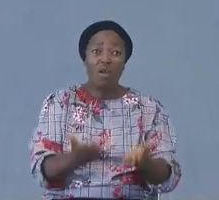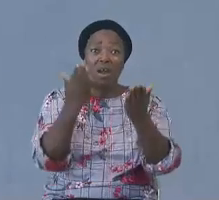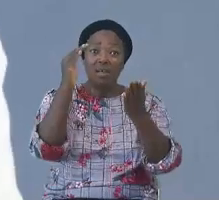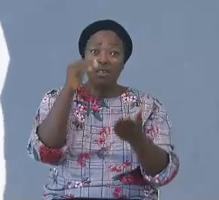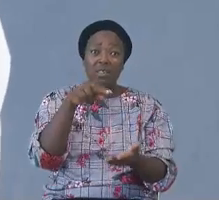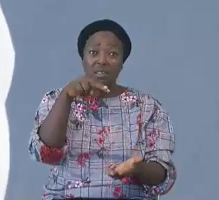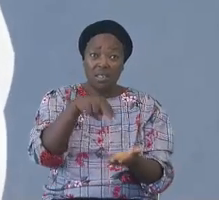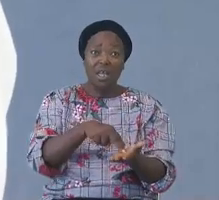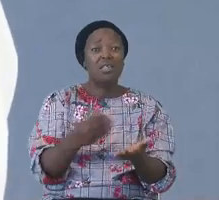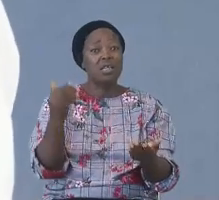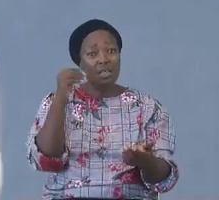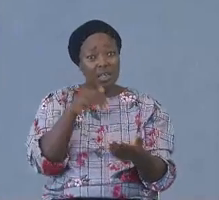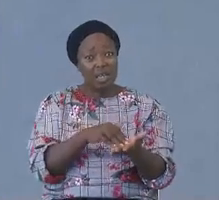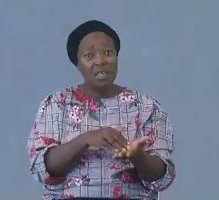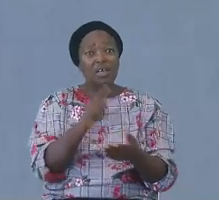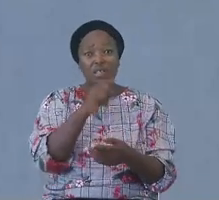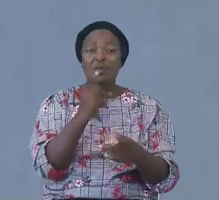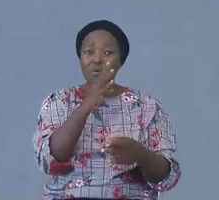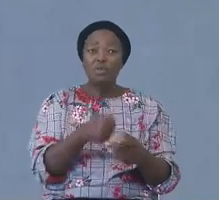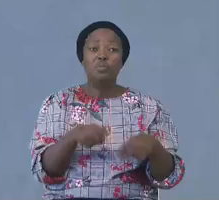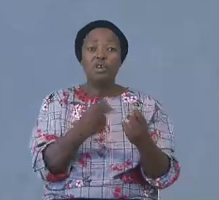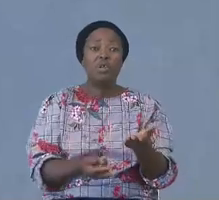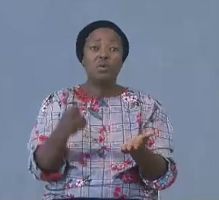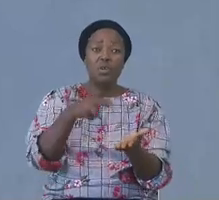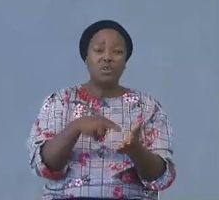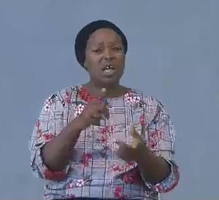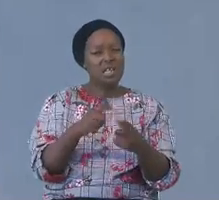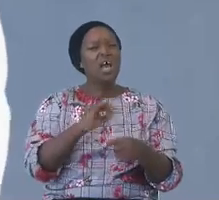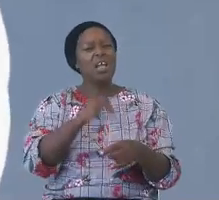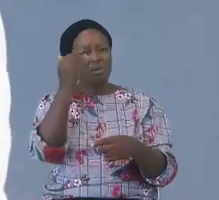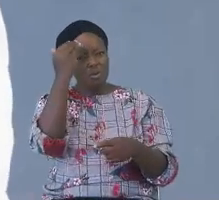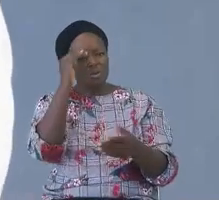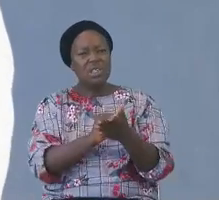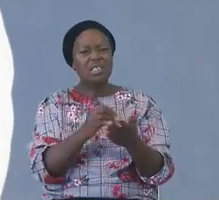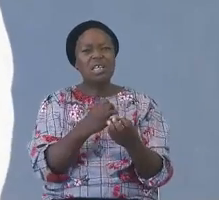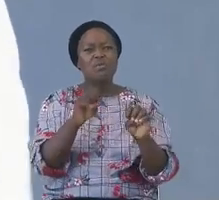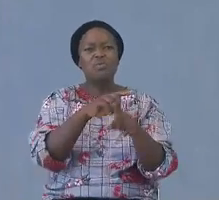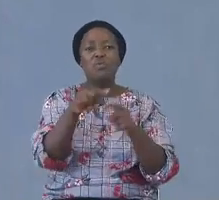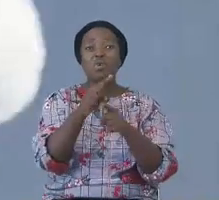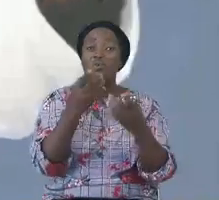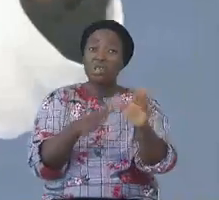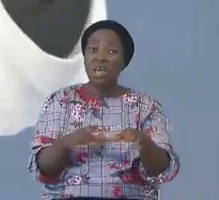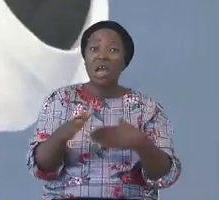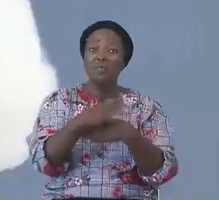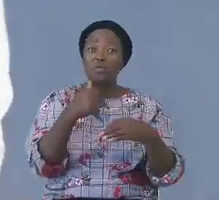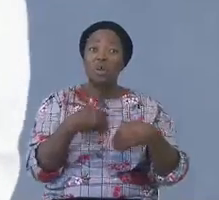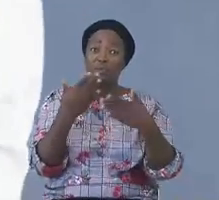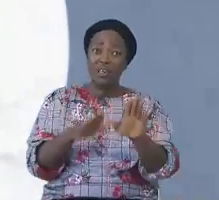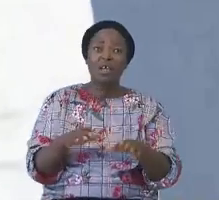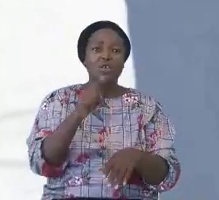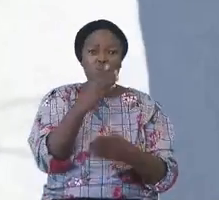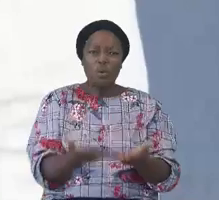Jésus, tu meurs maintenant, mais tu vas ressusciter encore. Et ce sera la résurrection. Et je